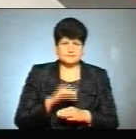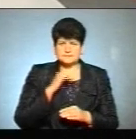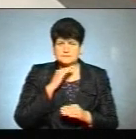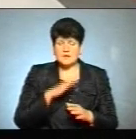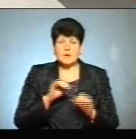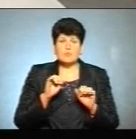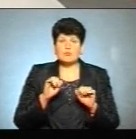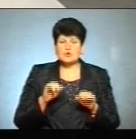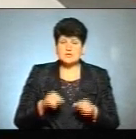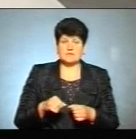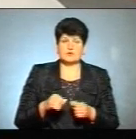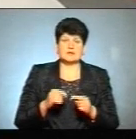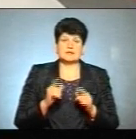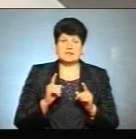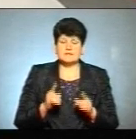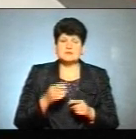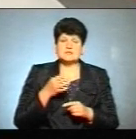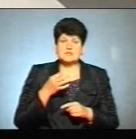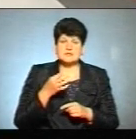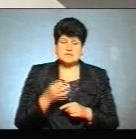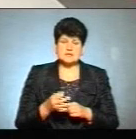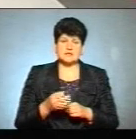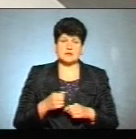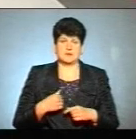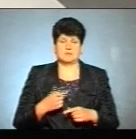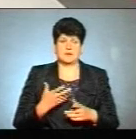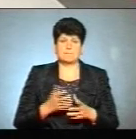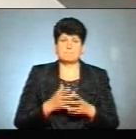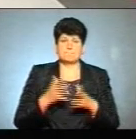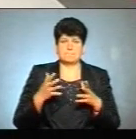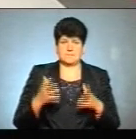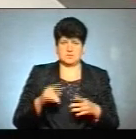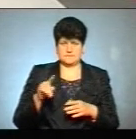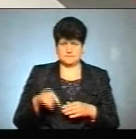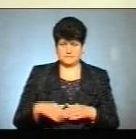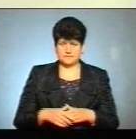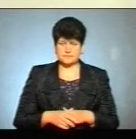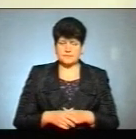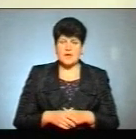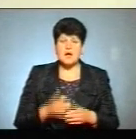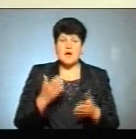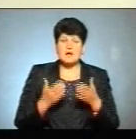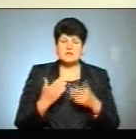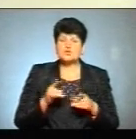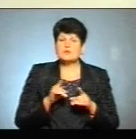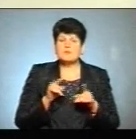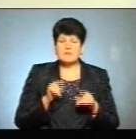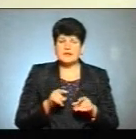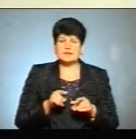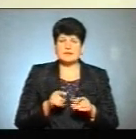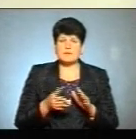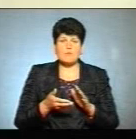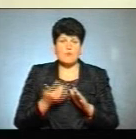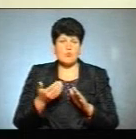Навіть можливо де казати, що ми в деякій мірі і перестраховуємося. Але щоб ми не упустили ці